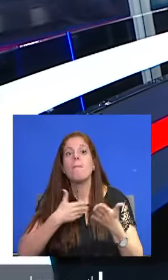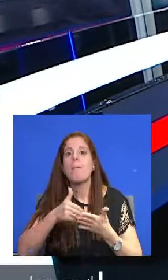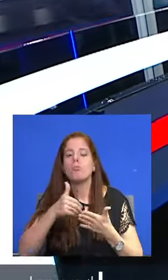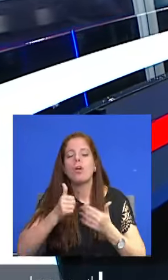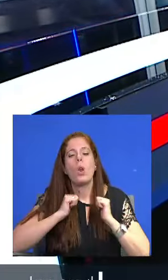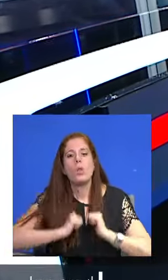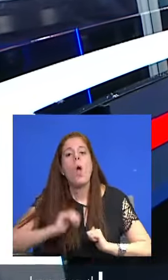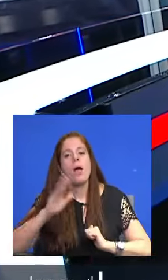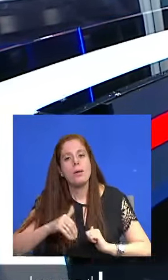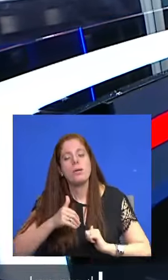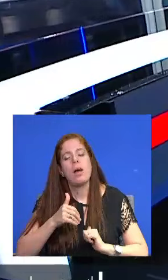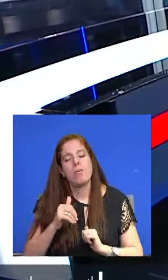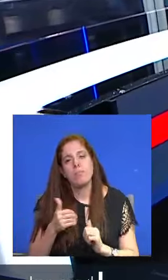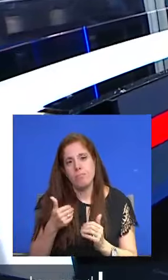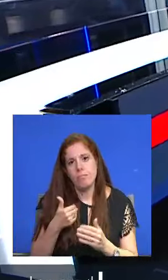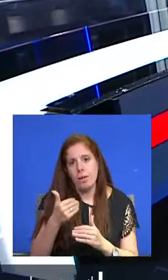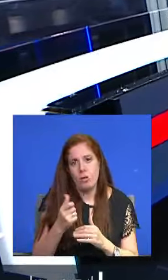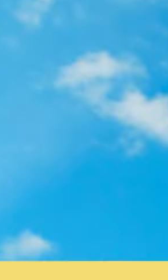גם אחר השני. תודה רבה שרון. תודה.